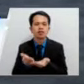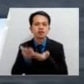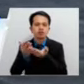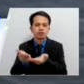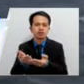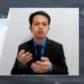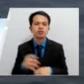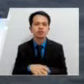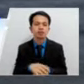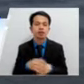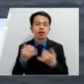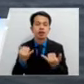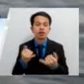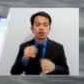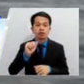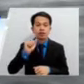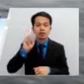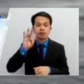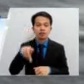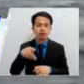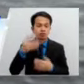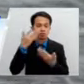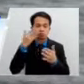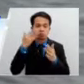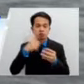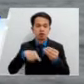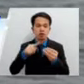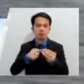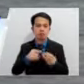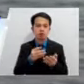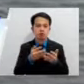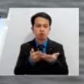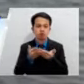Philippines sinabing hindi rin nila alam ang tungkol sa pagdaan ng USS Preble sa